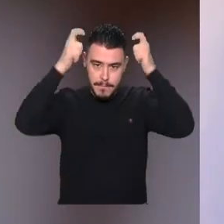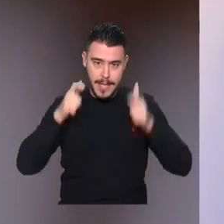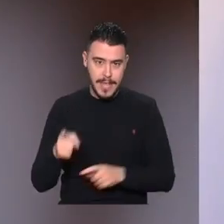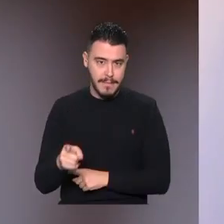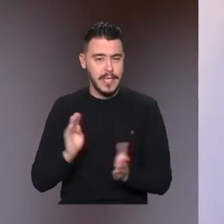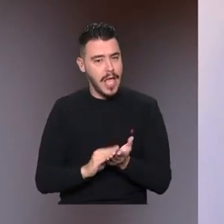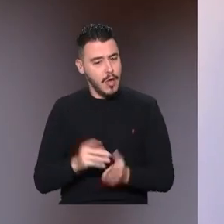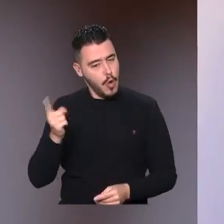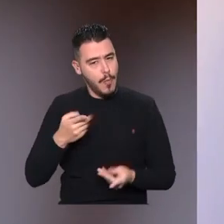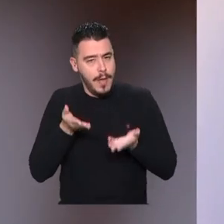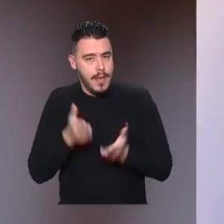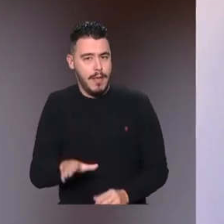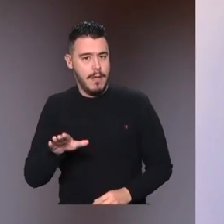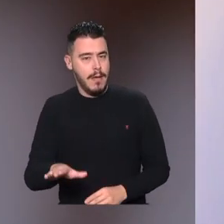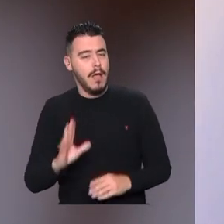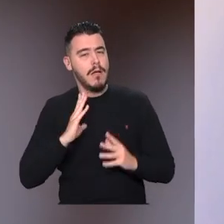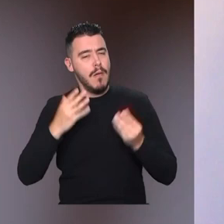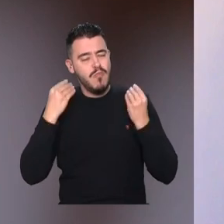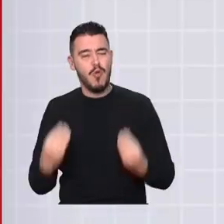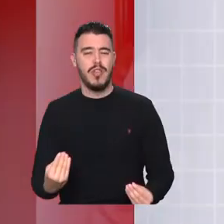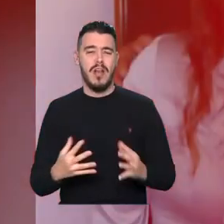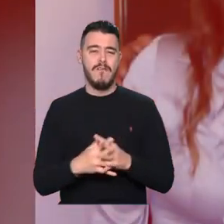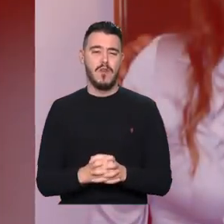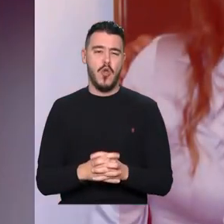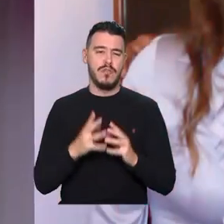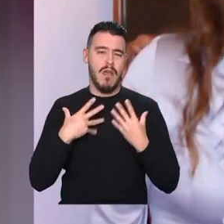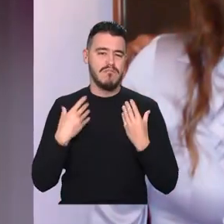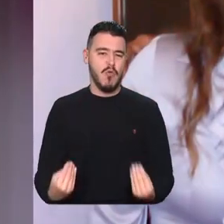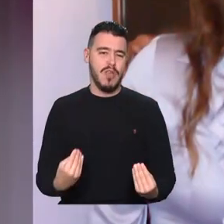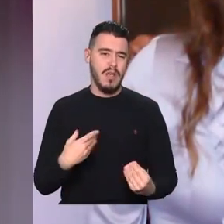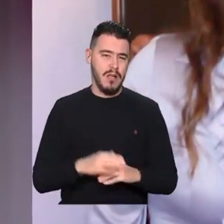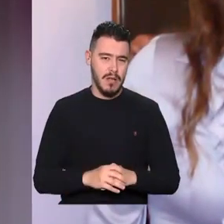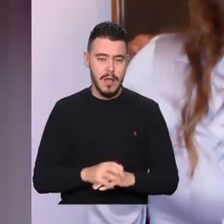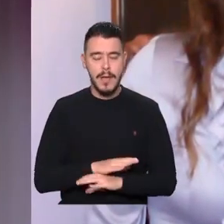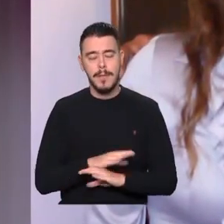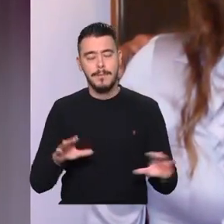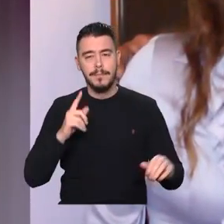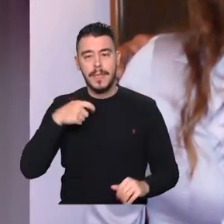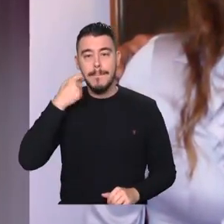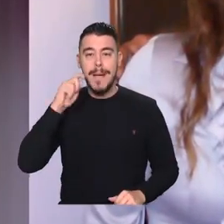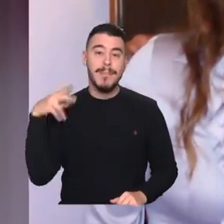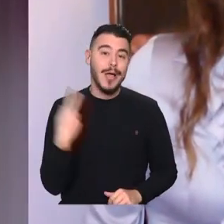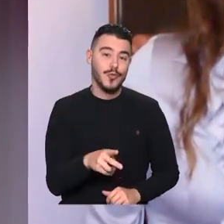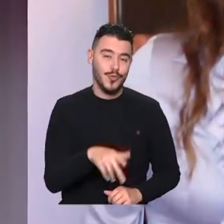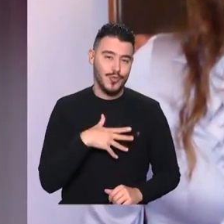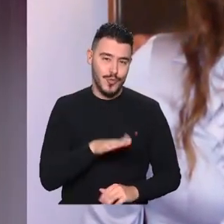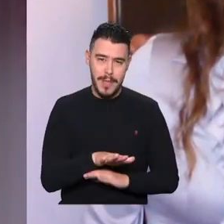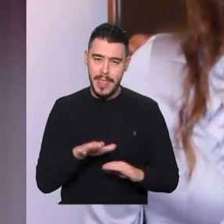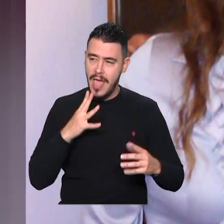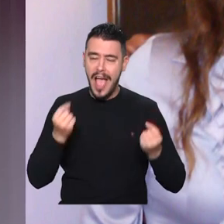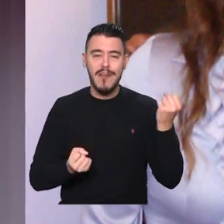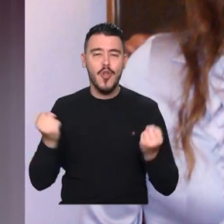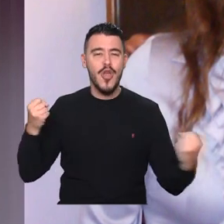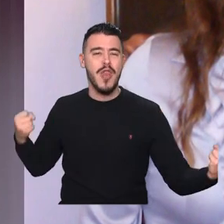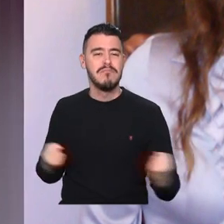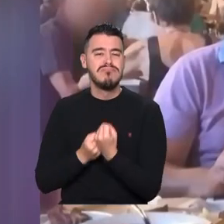παιδί. Παιδιά είναι πάρα πολύ καλά παιδιά, τα κορίτσια. Έχασε τη μάνα τραγικά εδώ το κτίριο. Πήγε ένα πορτικό, πήγαινε